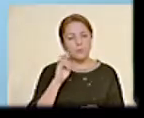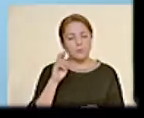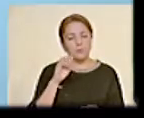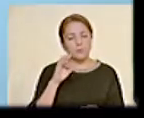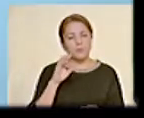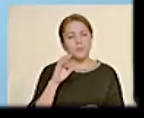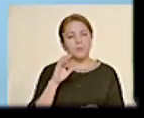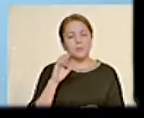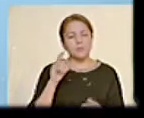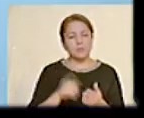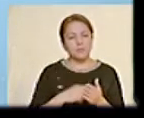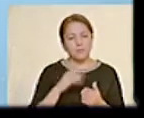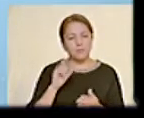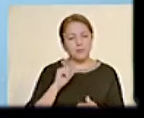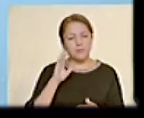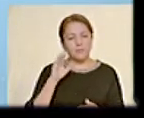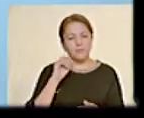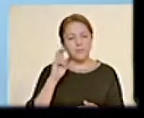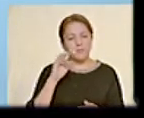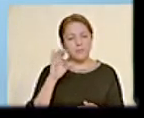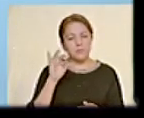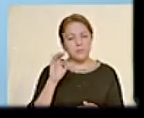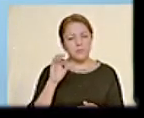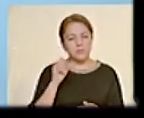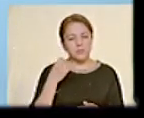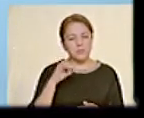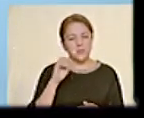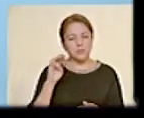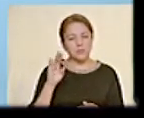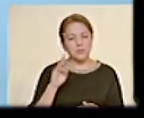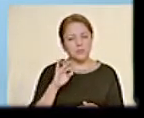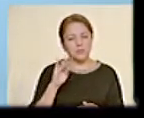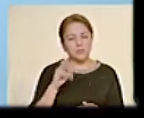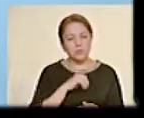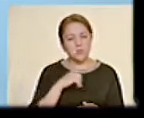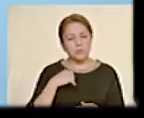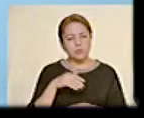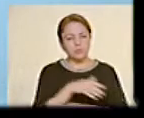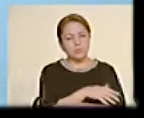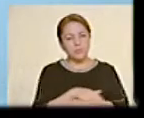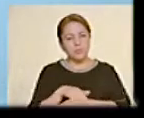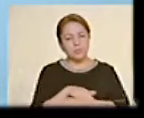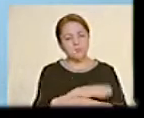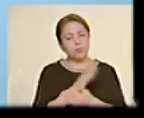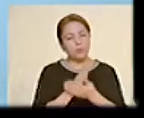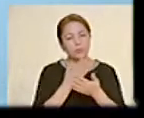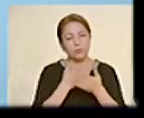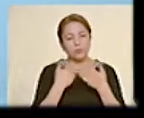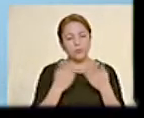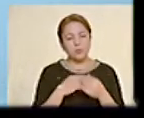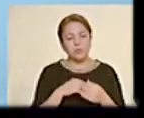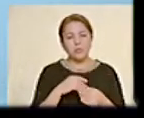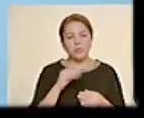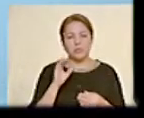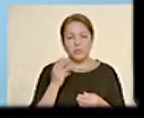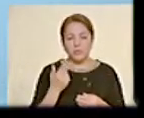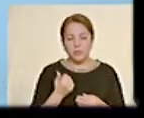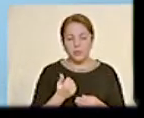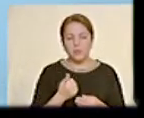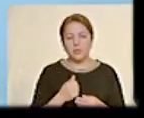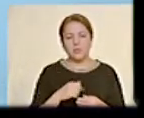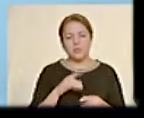va veb-saytimizning o'zining manzili mavjudmi? Ha, barakalla. Demak, kompyuter tarmoqlarida